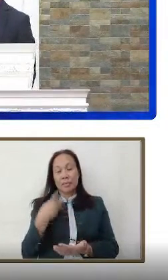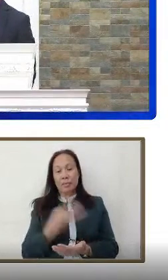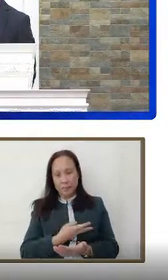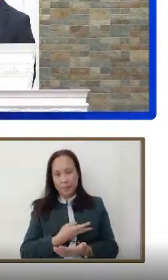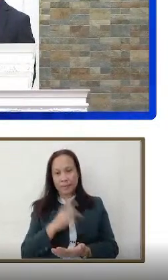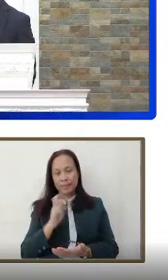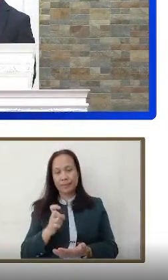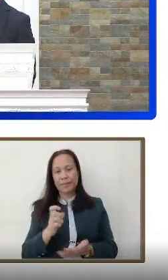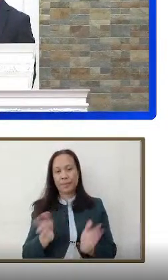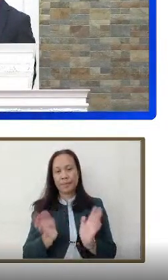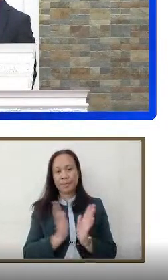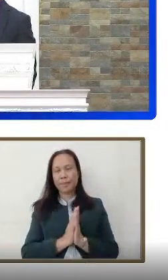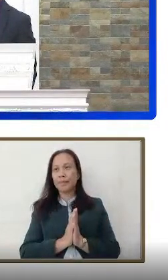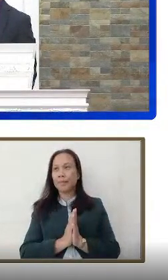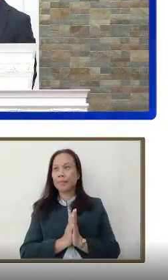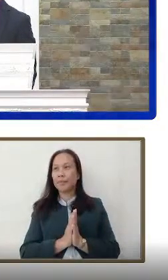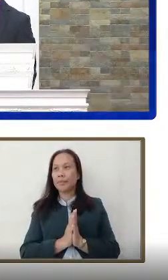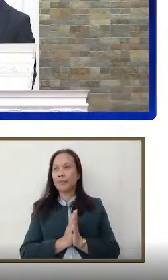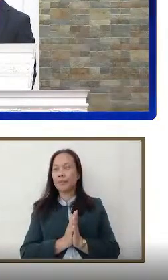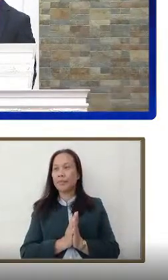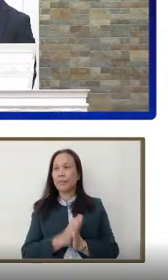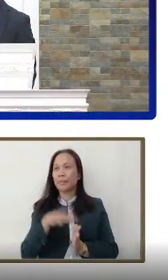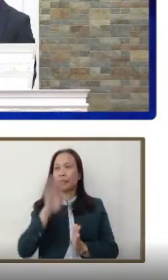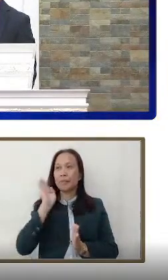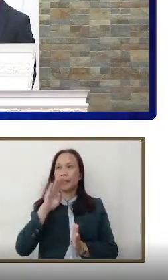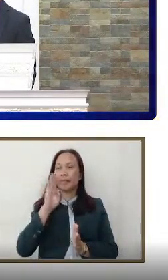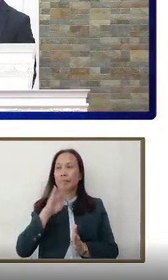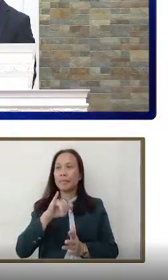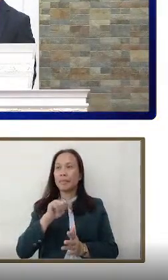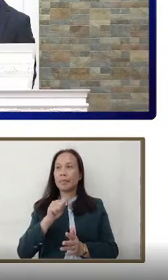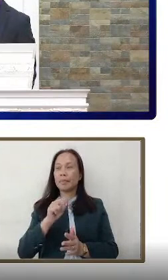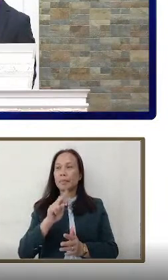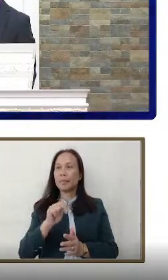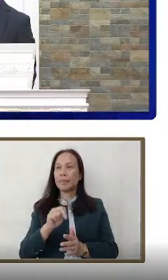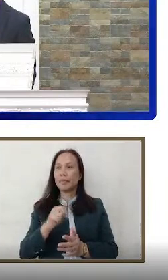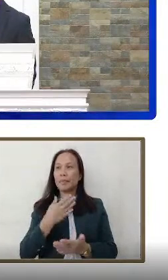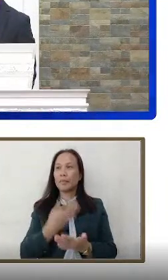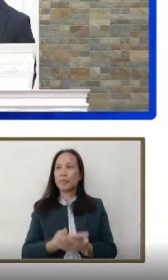Alright? Next. Brother Ian, magandang gabi.